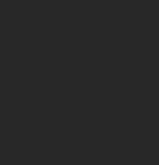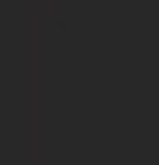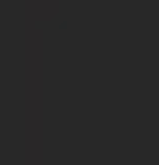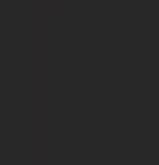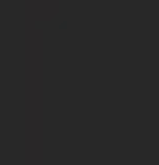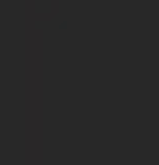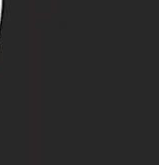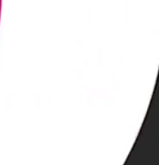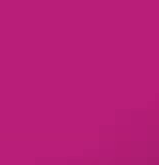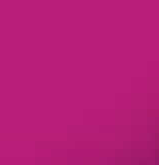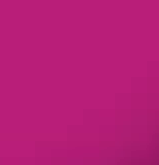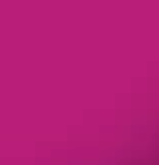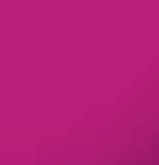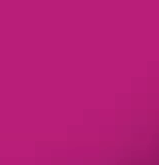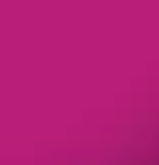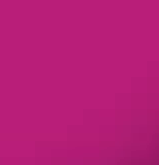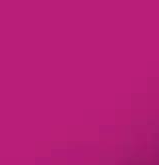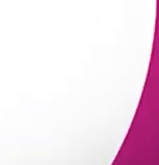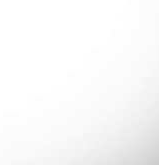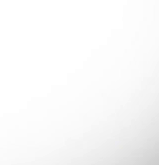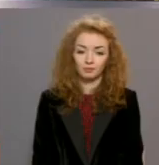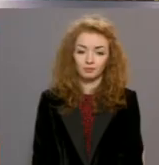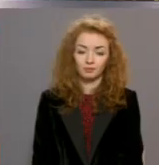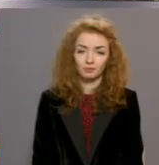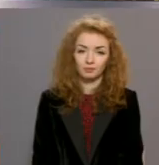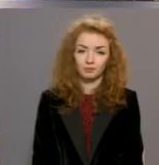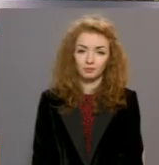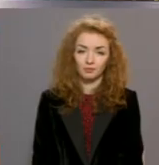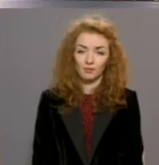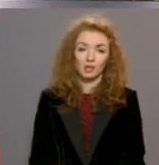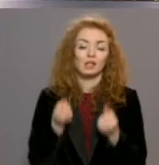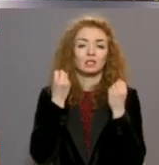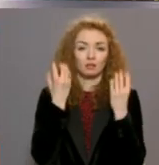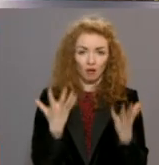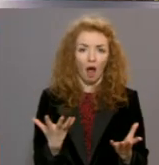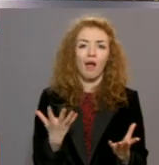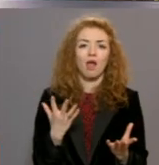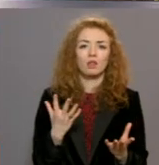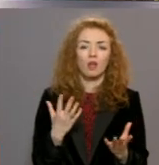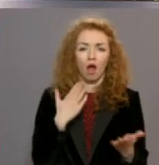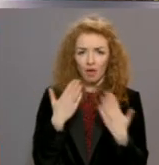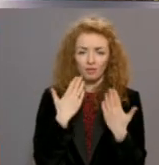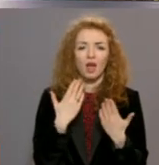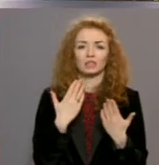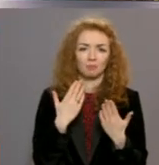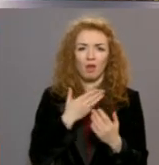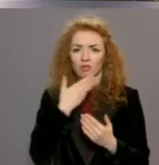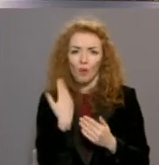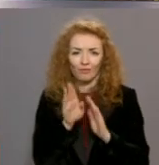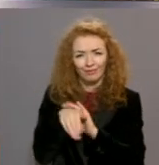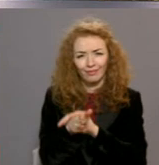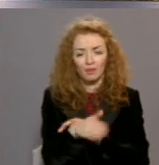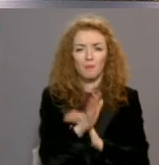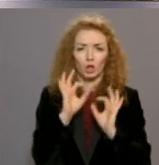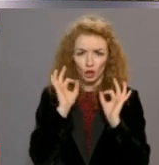Re, viss ēters ir te! Skaidra pozīcija, diplomātiski nelaipojot par notiekošo